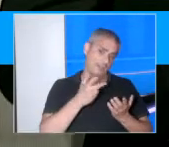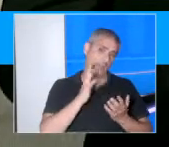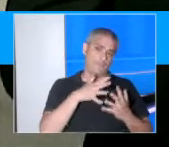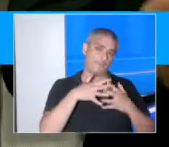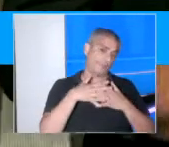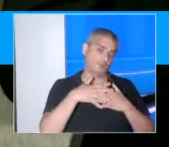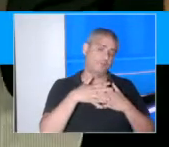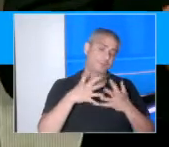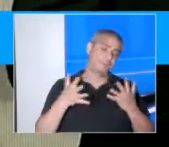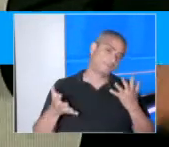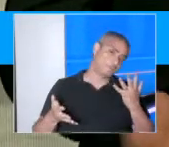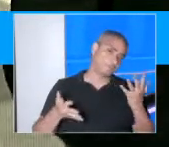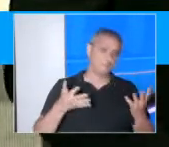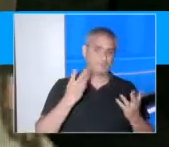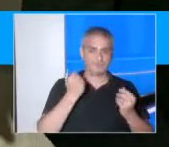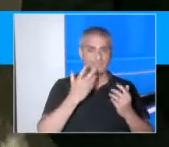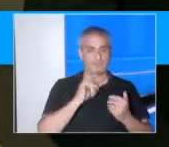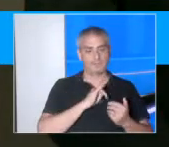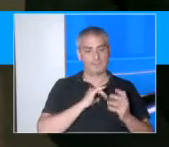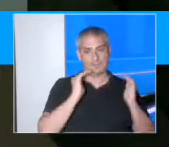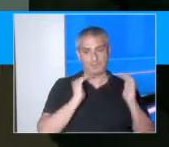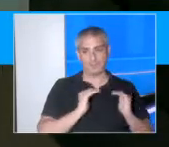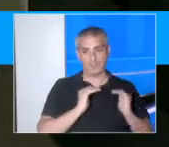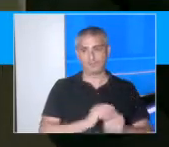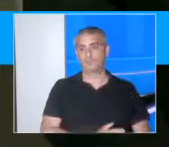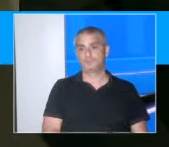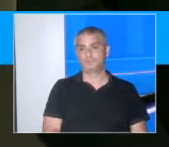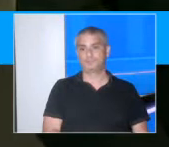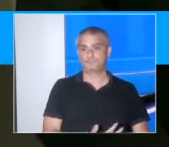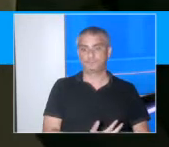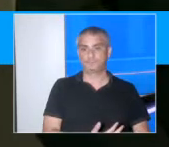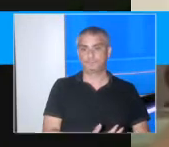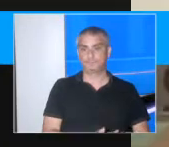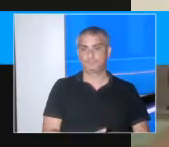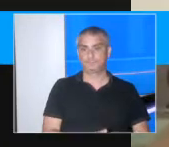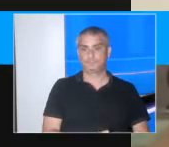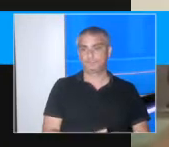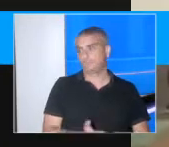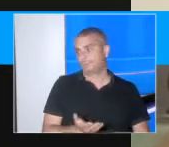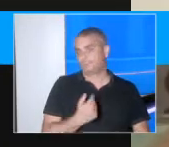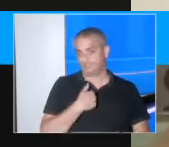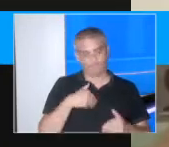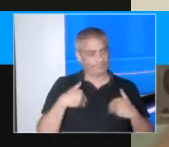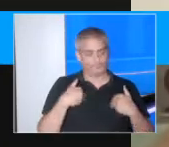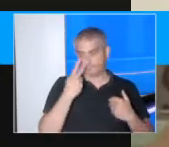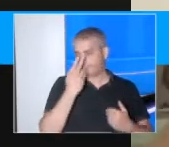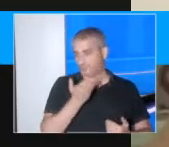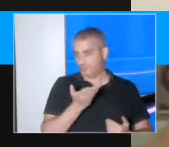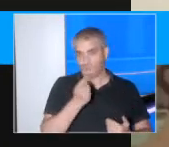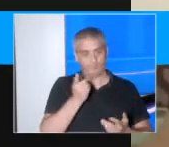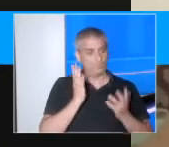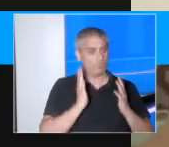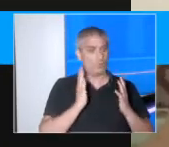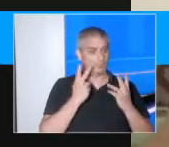ארצות הברית, איך נאמר אפס, קצת מאבדת עניין. תראי, יש לנו, בעצם אנחנו מברכים על הביקור הזה, זה